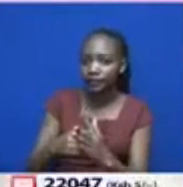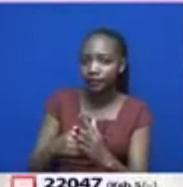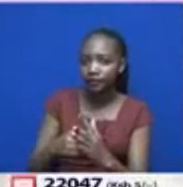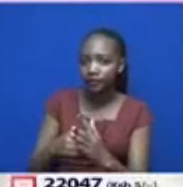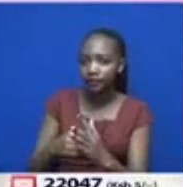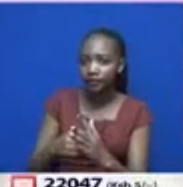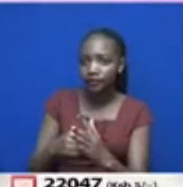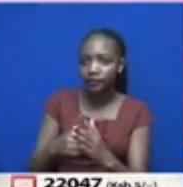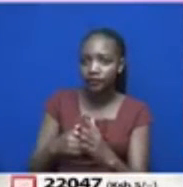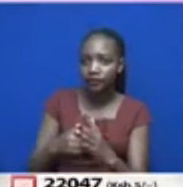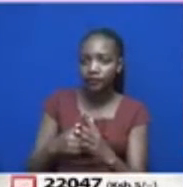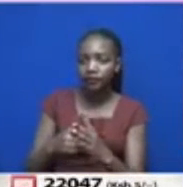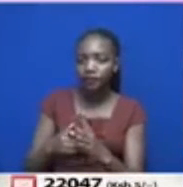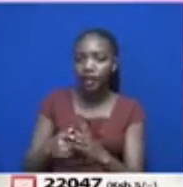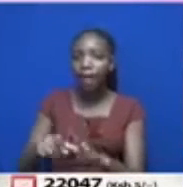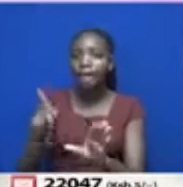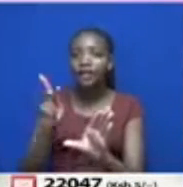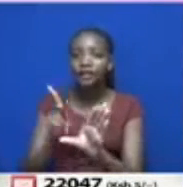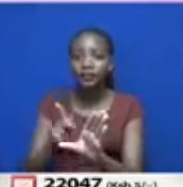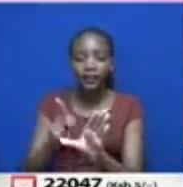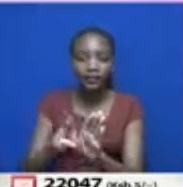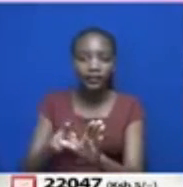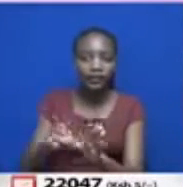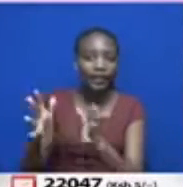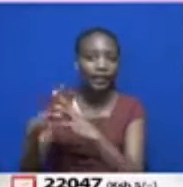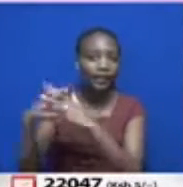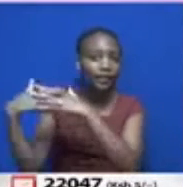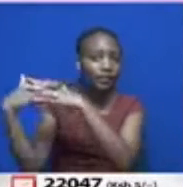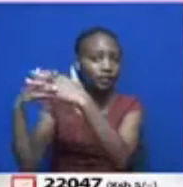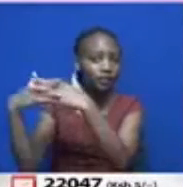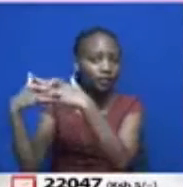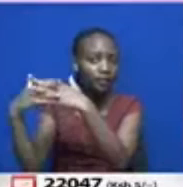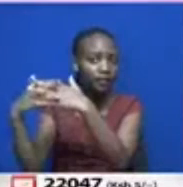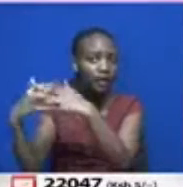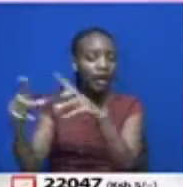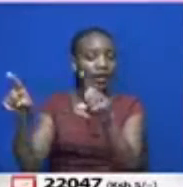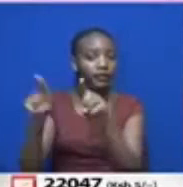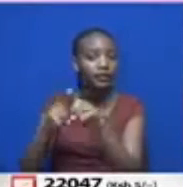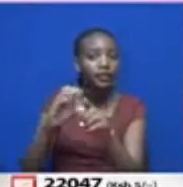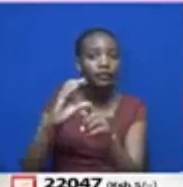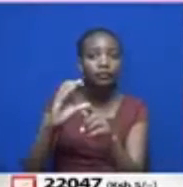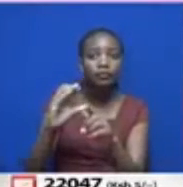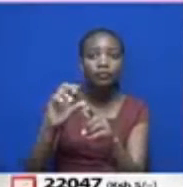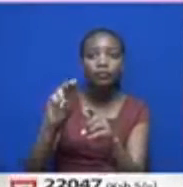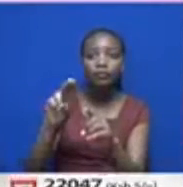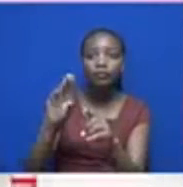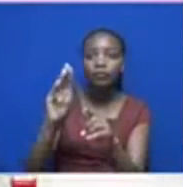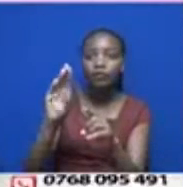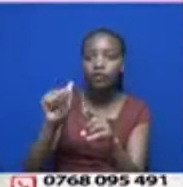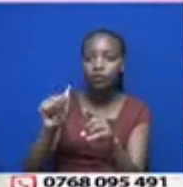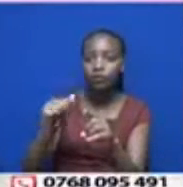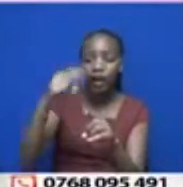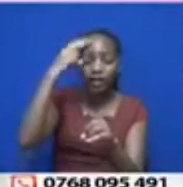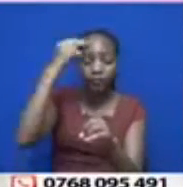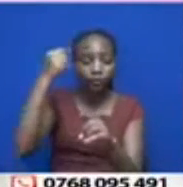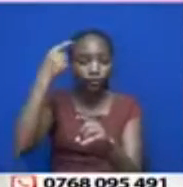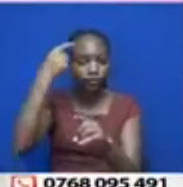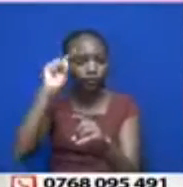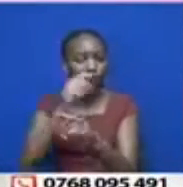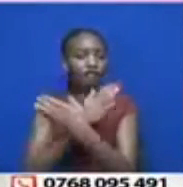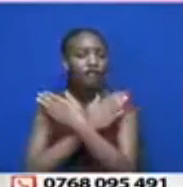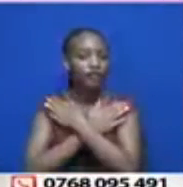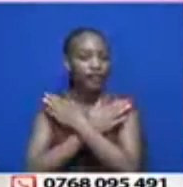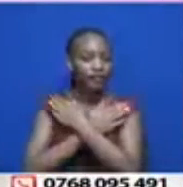kufungua ukurasa mpya kati ya Marekani na nchi ya Cuba, ilikuwa ni kwa sababu ya urafiki uliopo kati yake